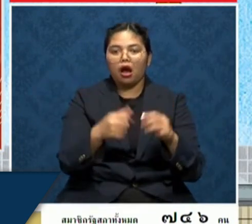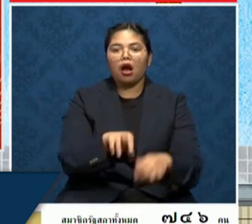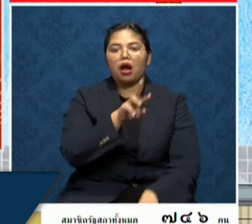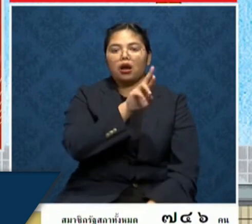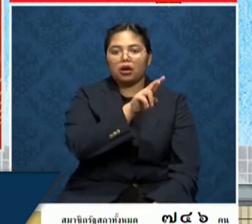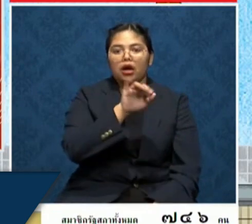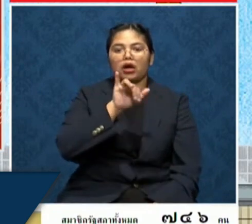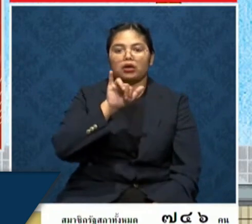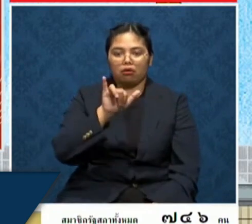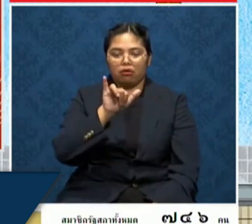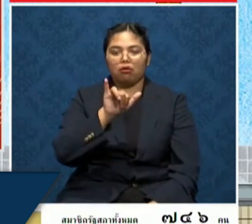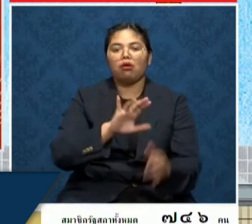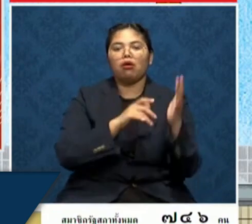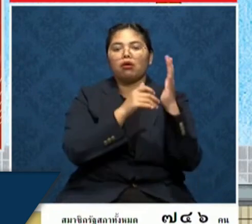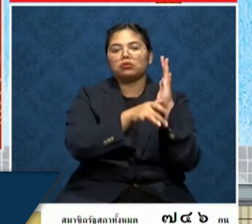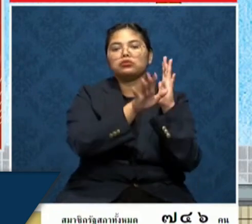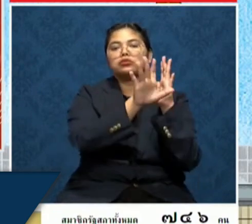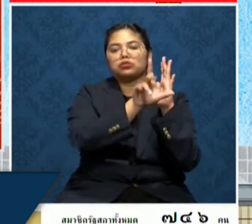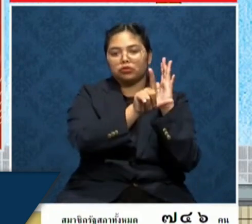หรือชลบุรี